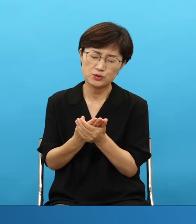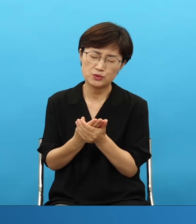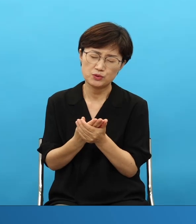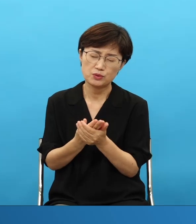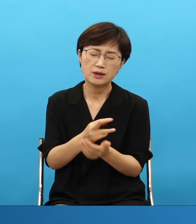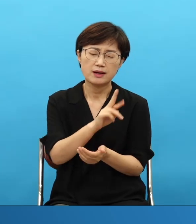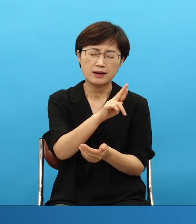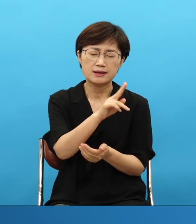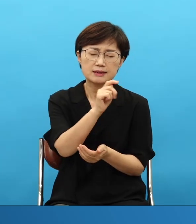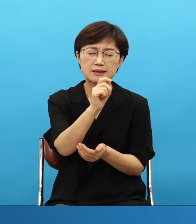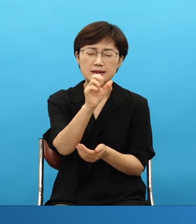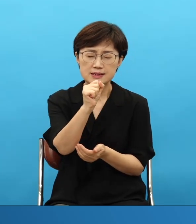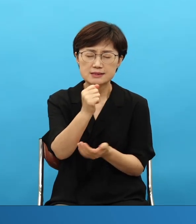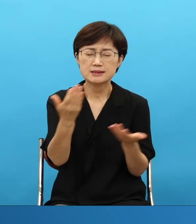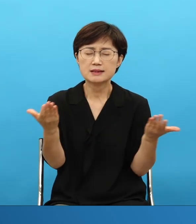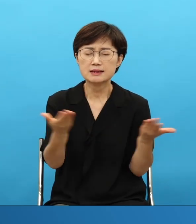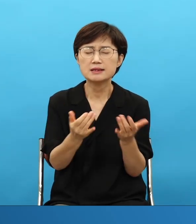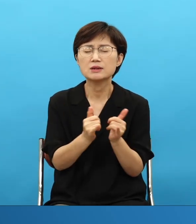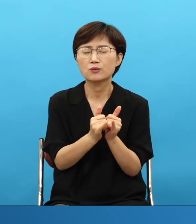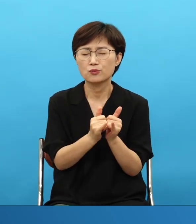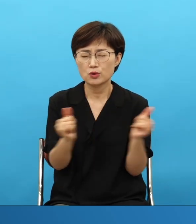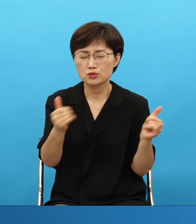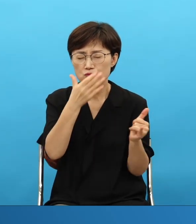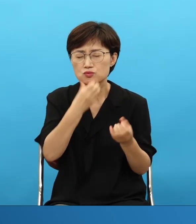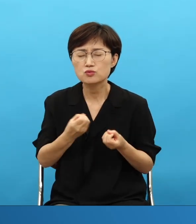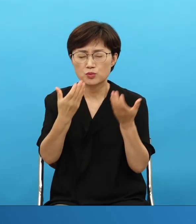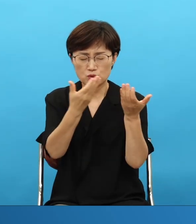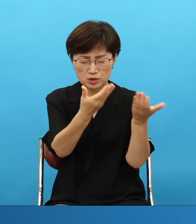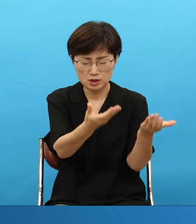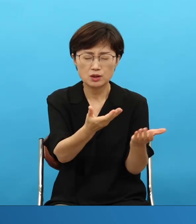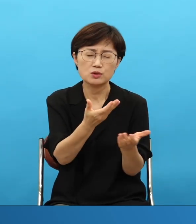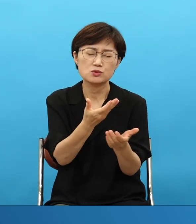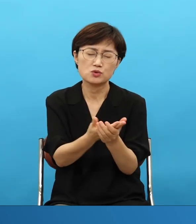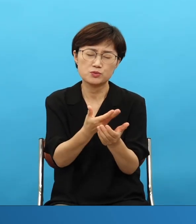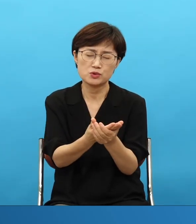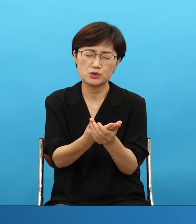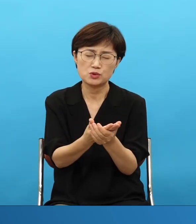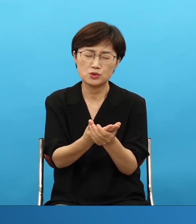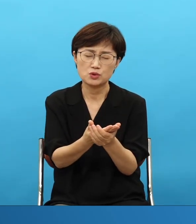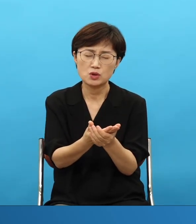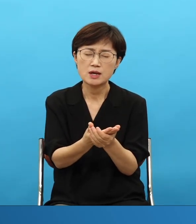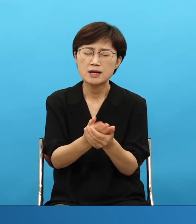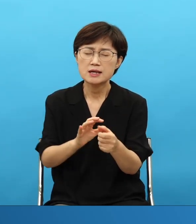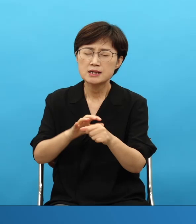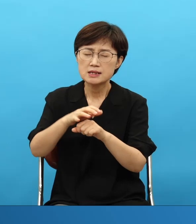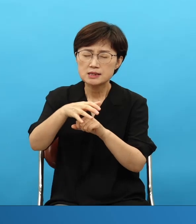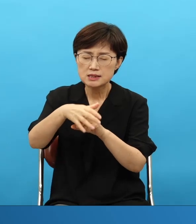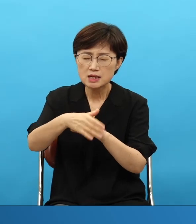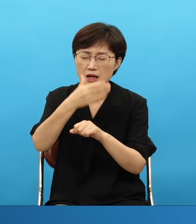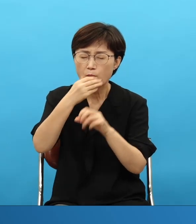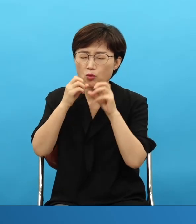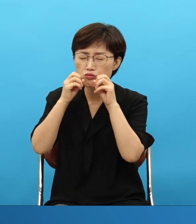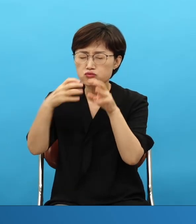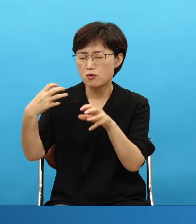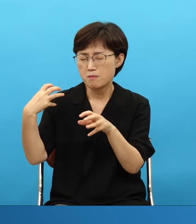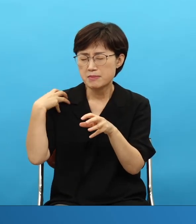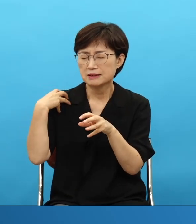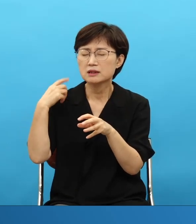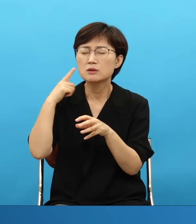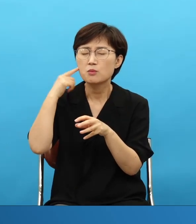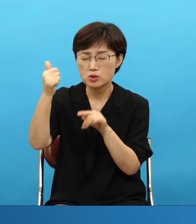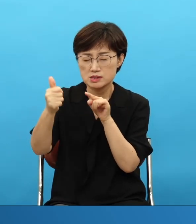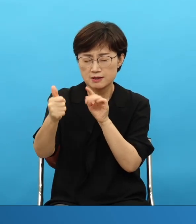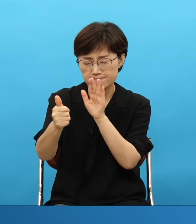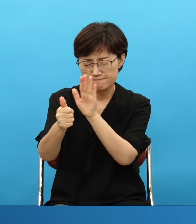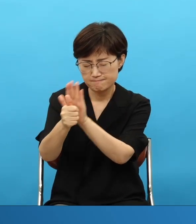RTS 교직원들을 축복하시어 세계 살릴 전도자들을 세우는 참된 망대가 되게